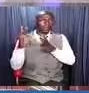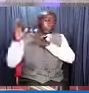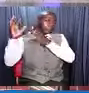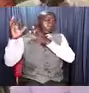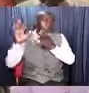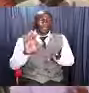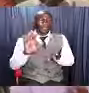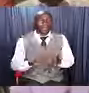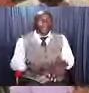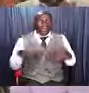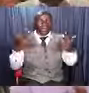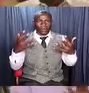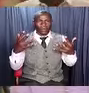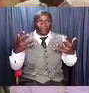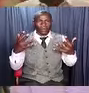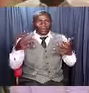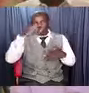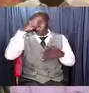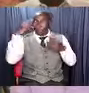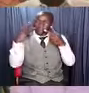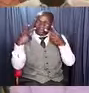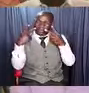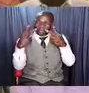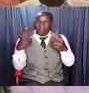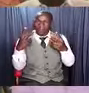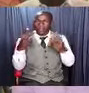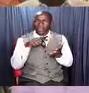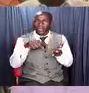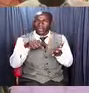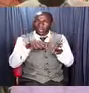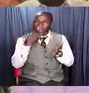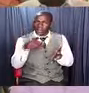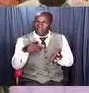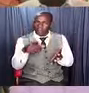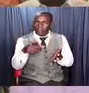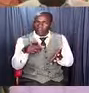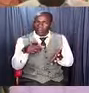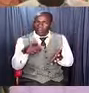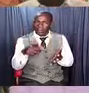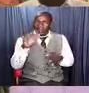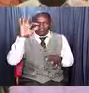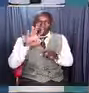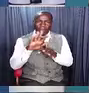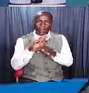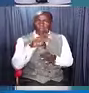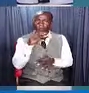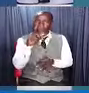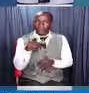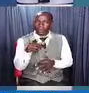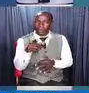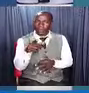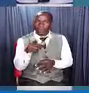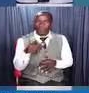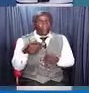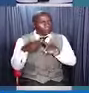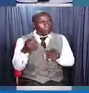Hallelujah. Hallelujah. Hallelujah. Maana anaona. Because he sees. Huyu. This man. Ni mwaminifu. Is good. Hata